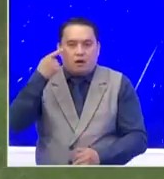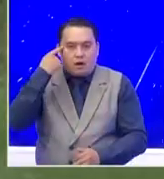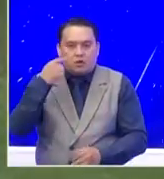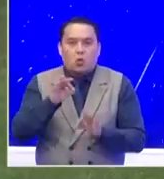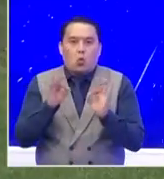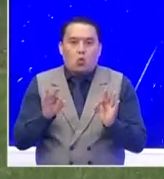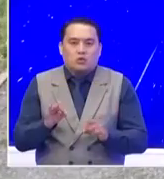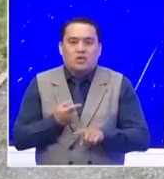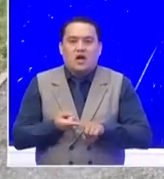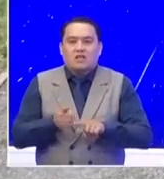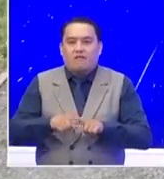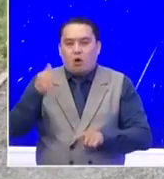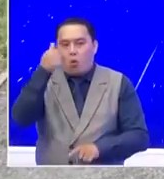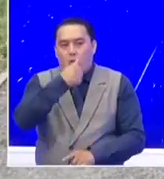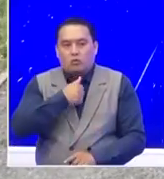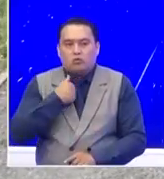осенью этого года.